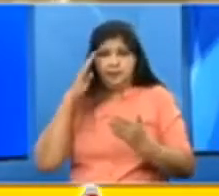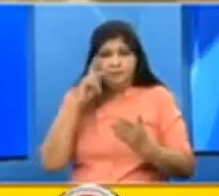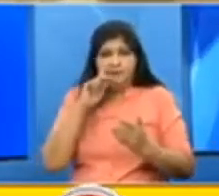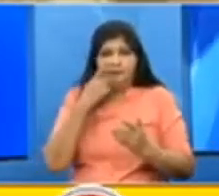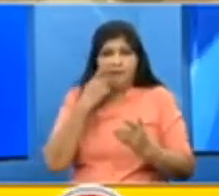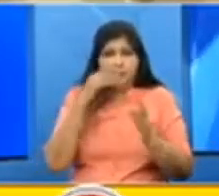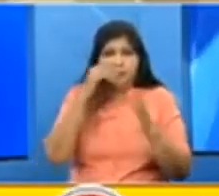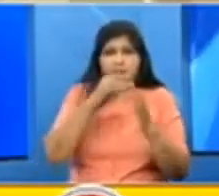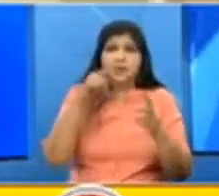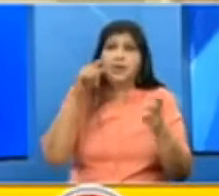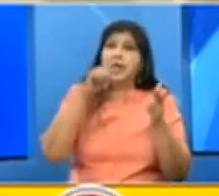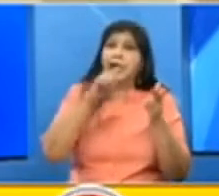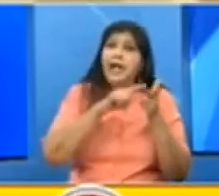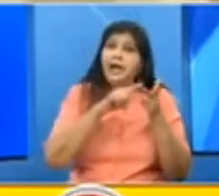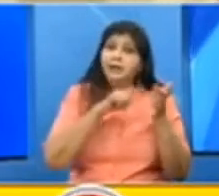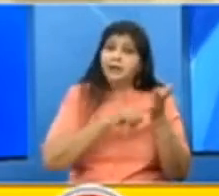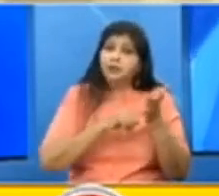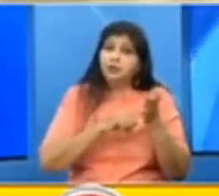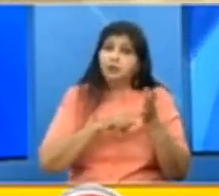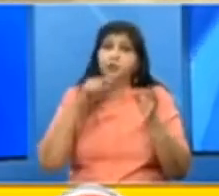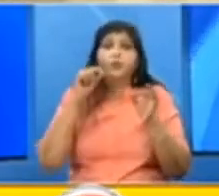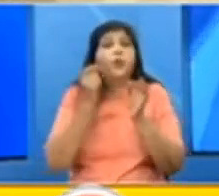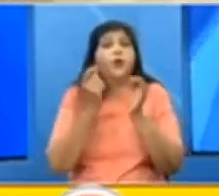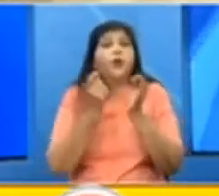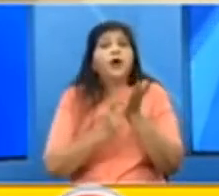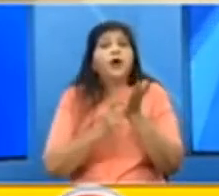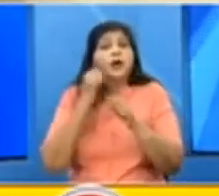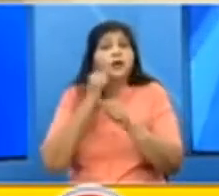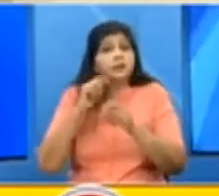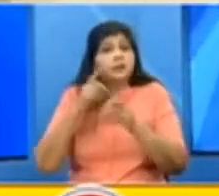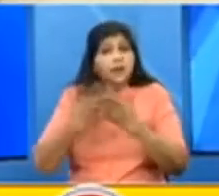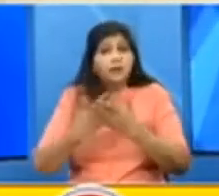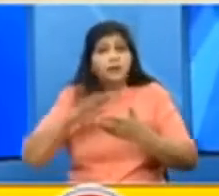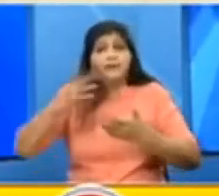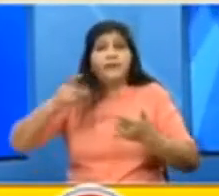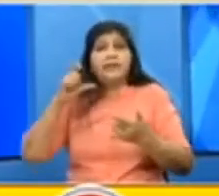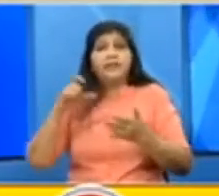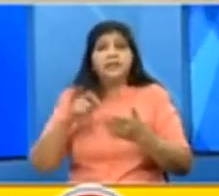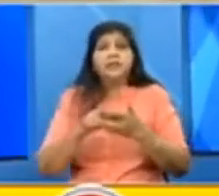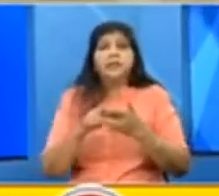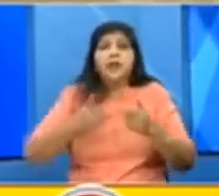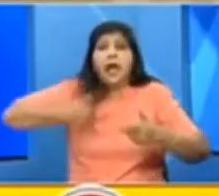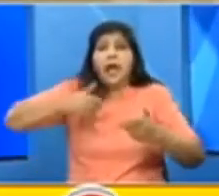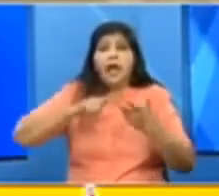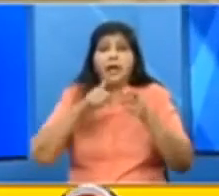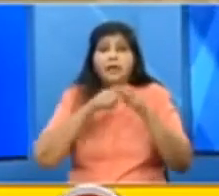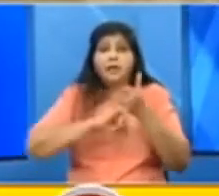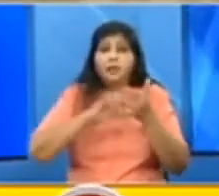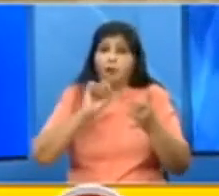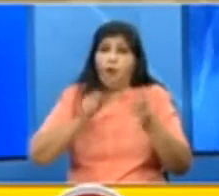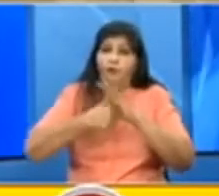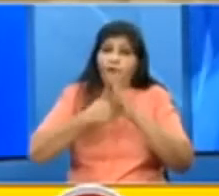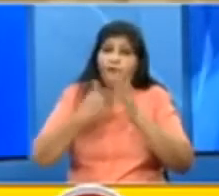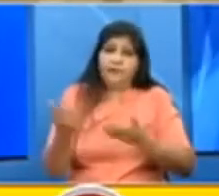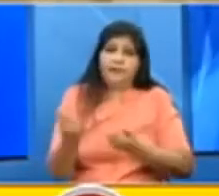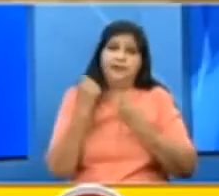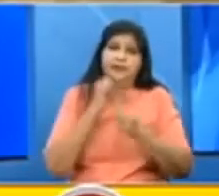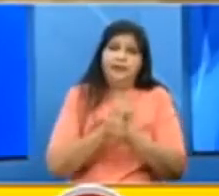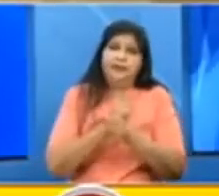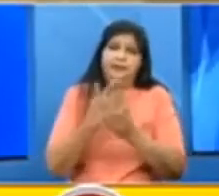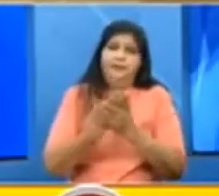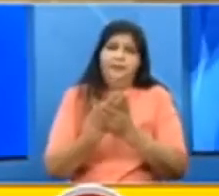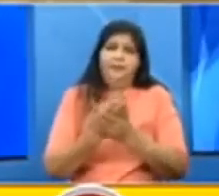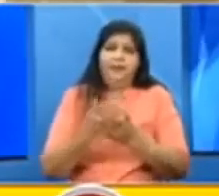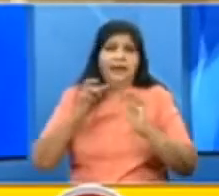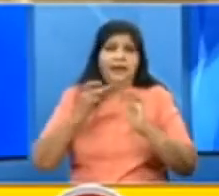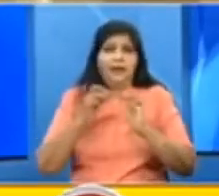पहले आईआईटी से बैचलर डिग्री लूं और उसके बाद सिविल सर्विसेज में जाऊं और एक आईएएस बनूं। अरे वाह। अच्छा, आप टेक्नोलॉजी